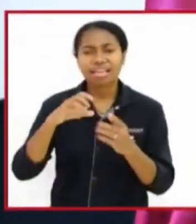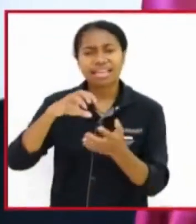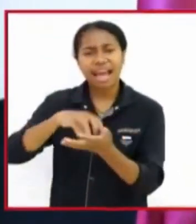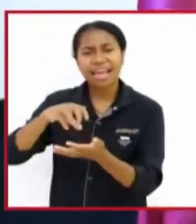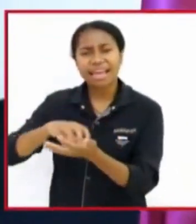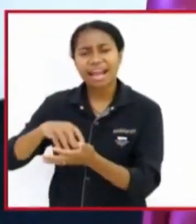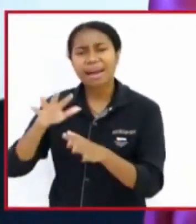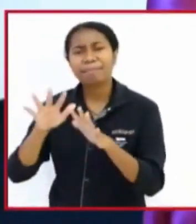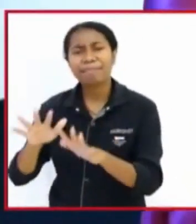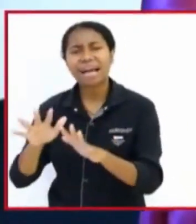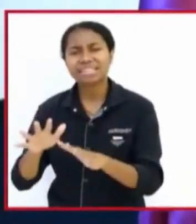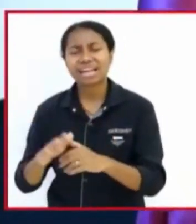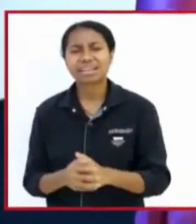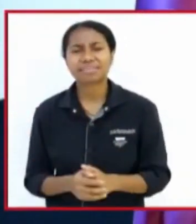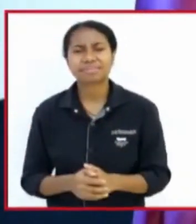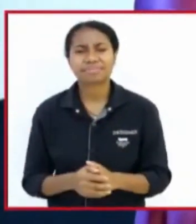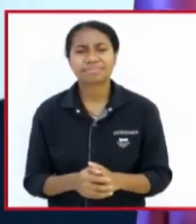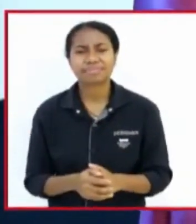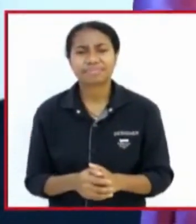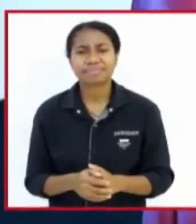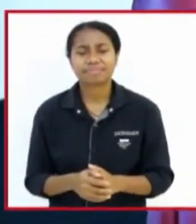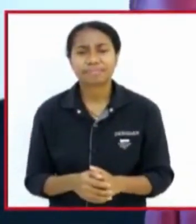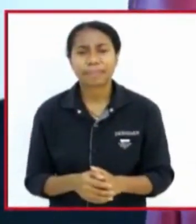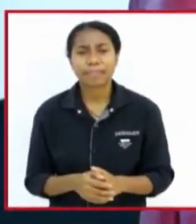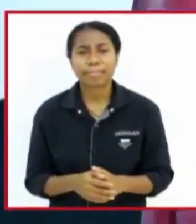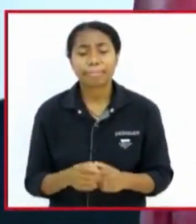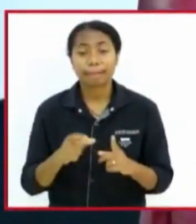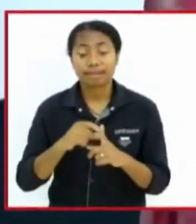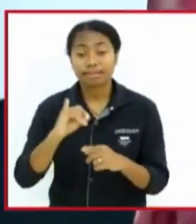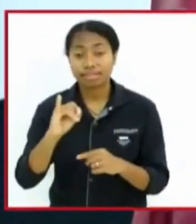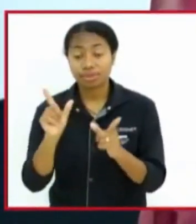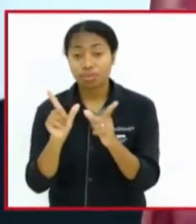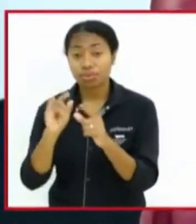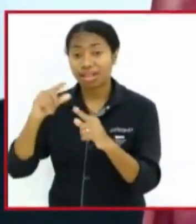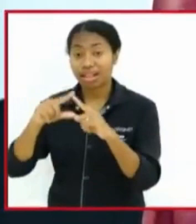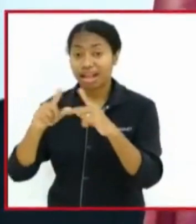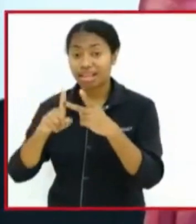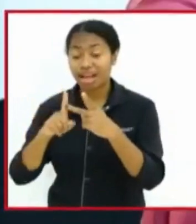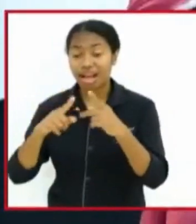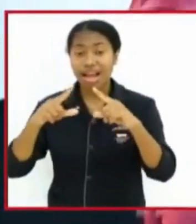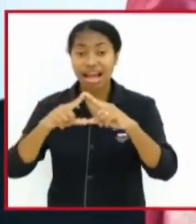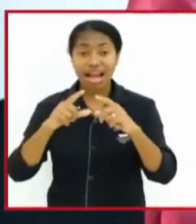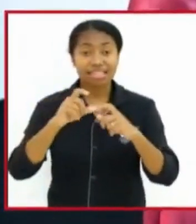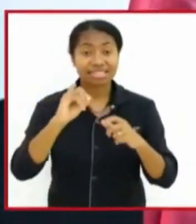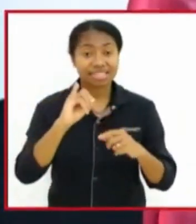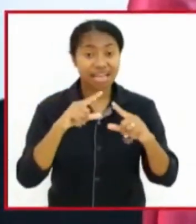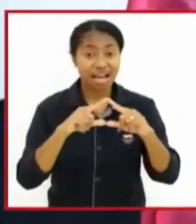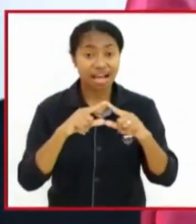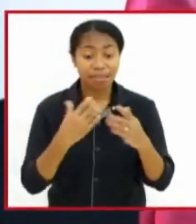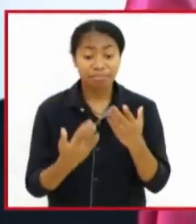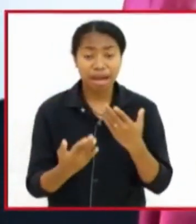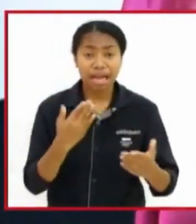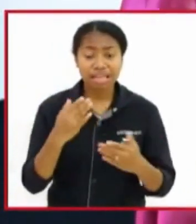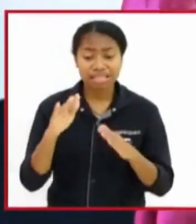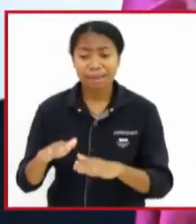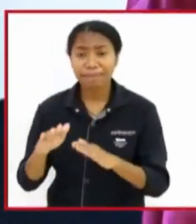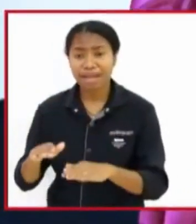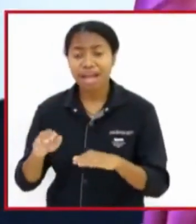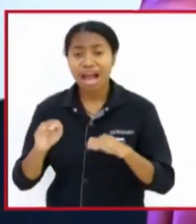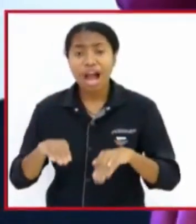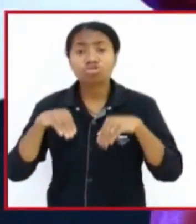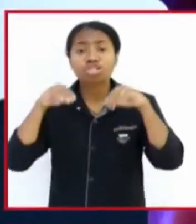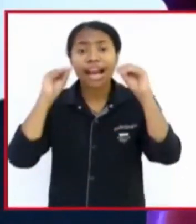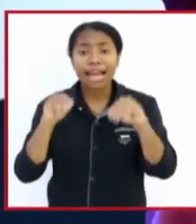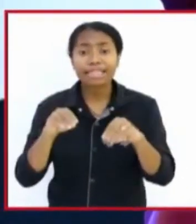Hai Inggris mempunyai daerah jajahan yang banyak di wilayah Asia bahkan sampai Australia maka